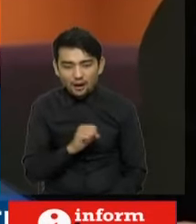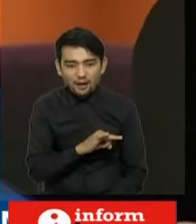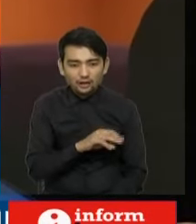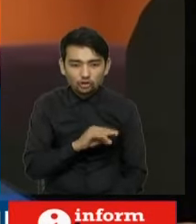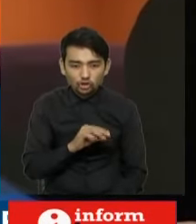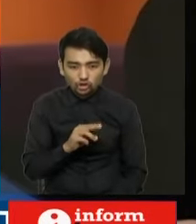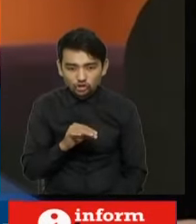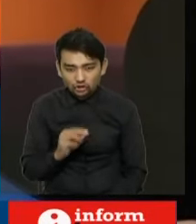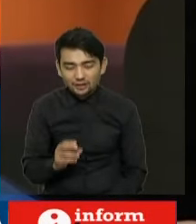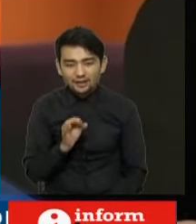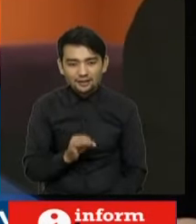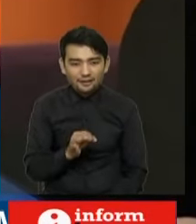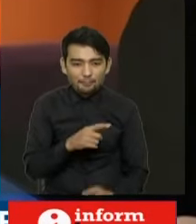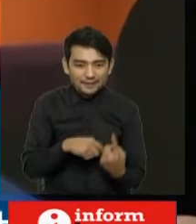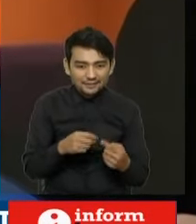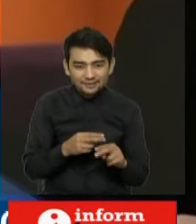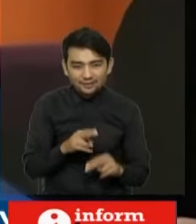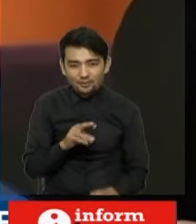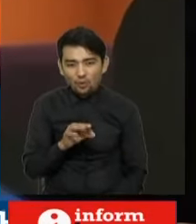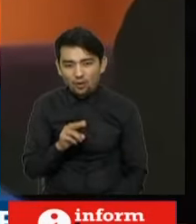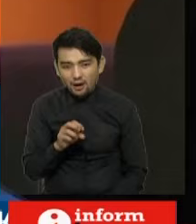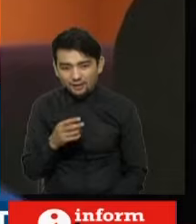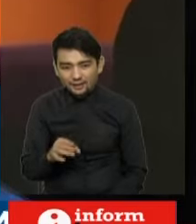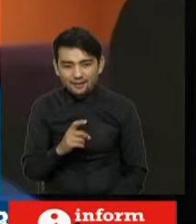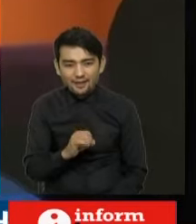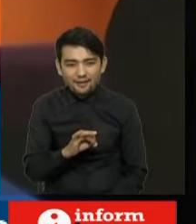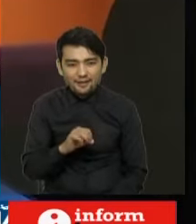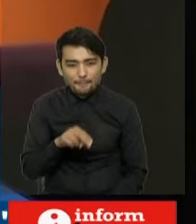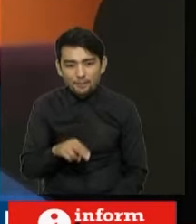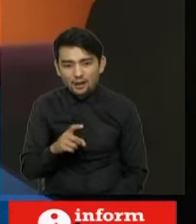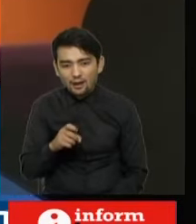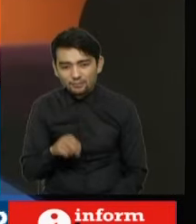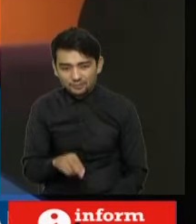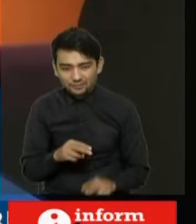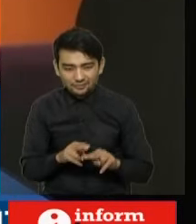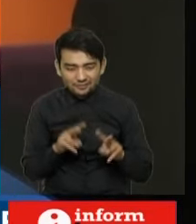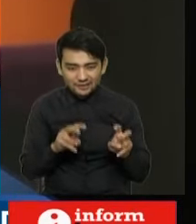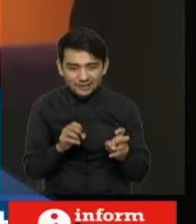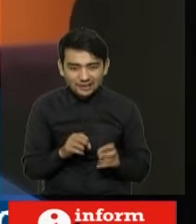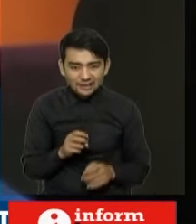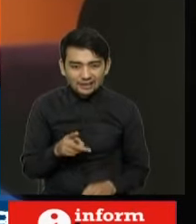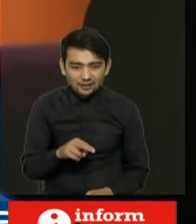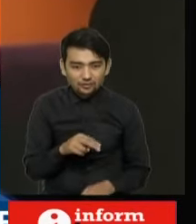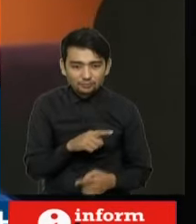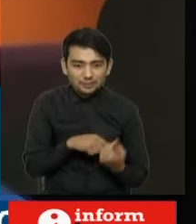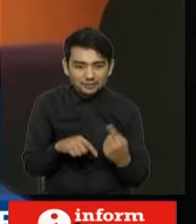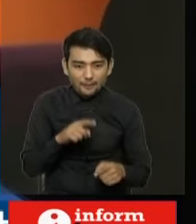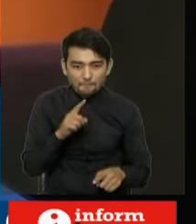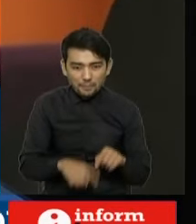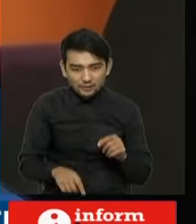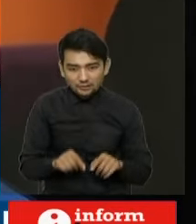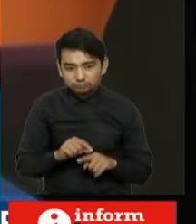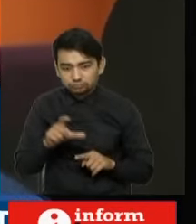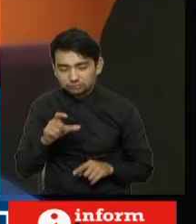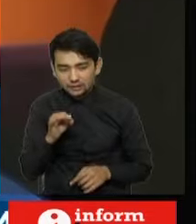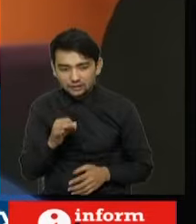локальный бизнес на цифровой платформе Creative Hub, которая предназначена для того, чтобы бизнес мог быстро и эффективно